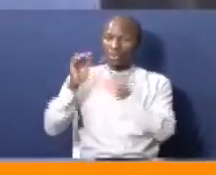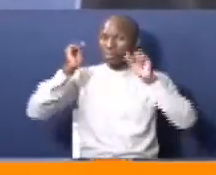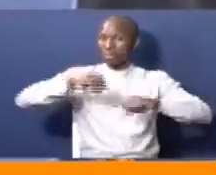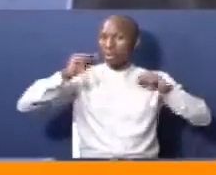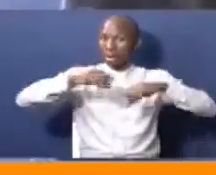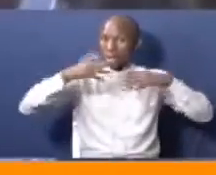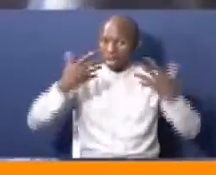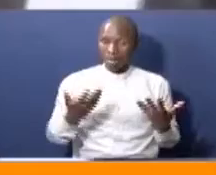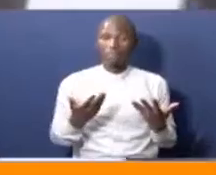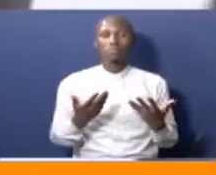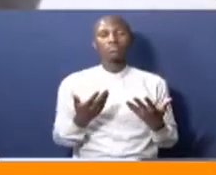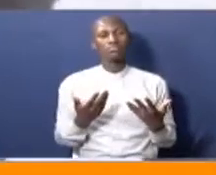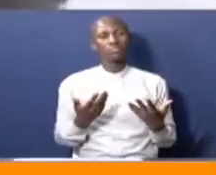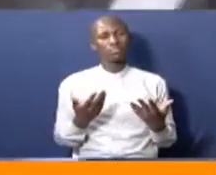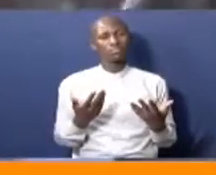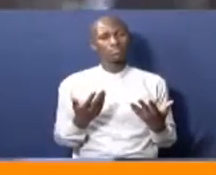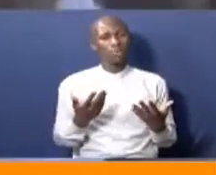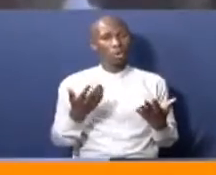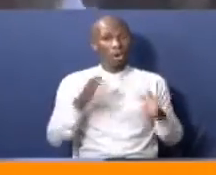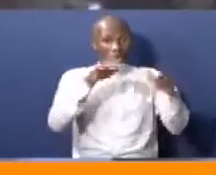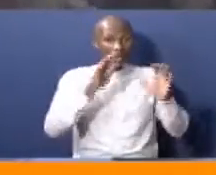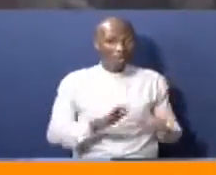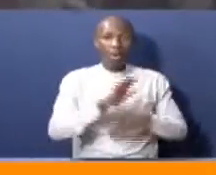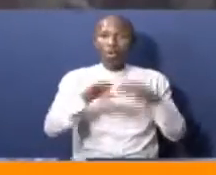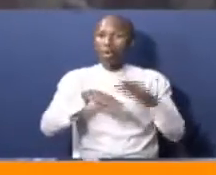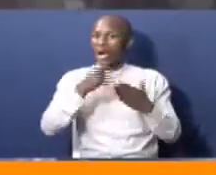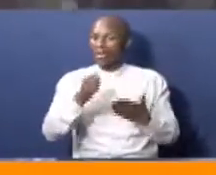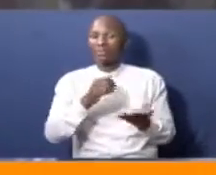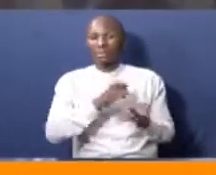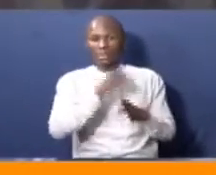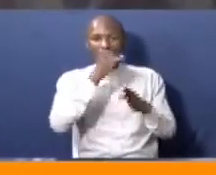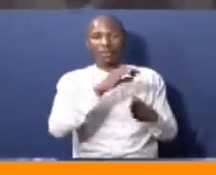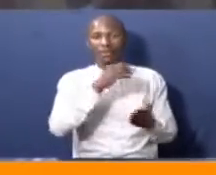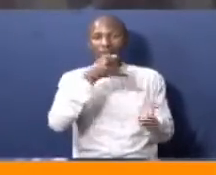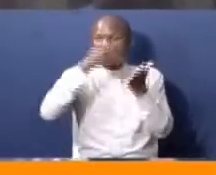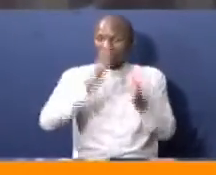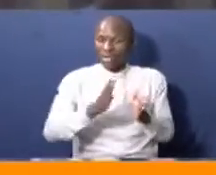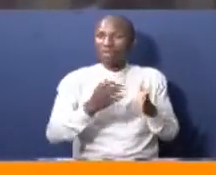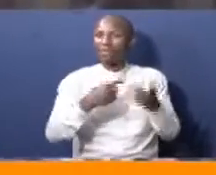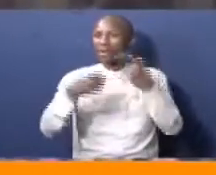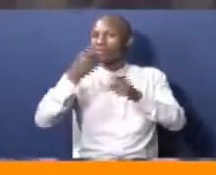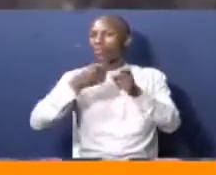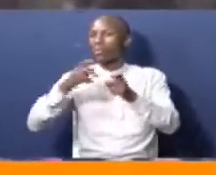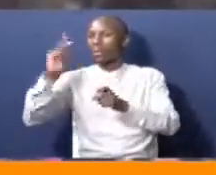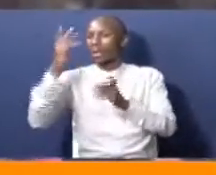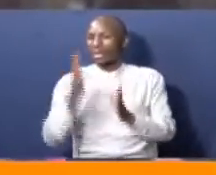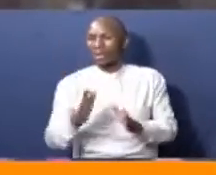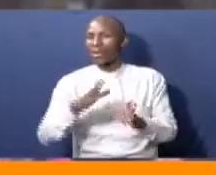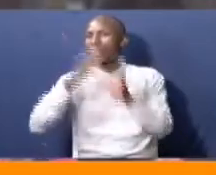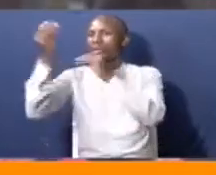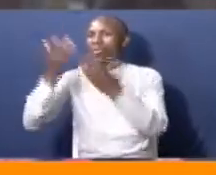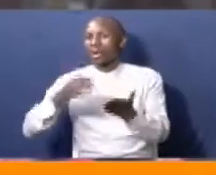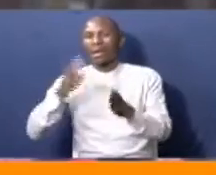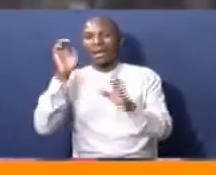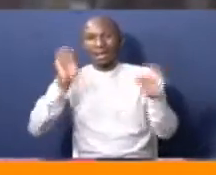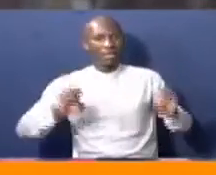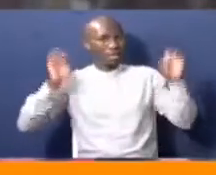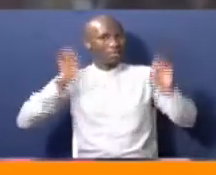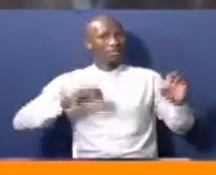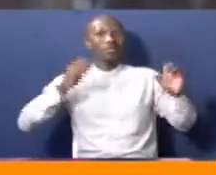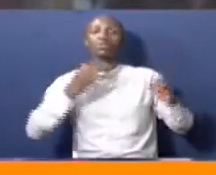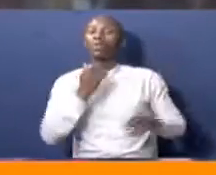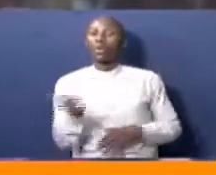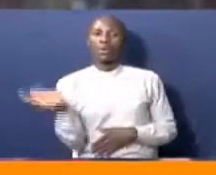zile factory ama wakulima ama wawekezaji ambao wanahama kutoka Kenya wakienda Ethiopia,